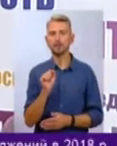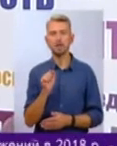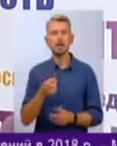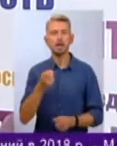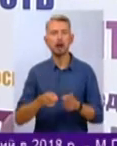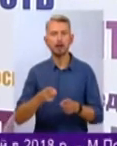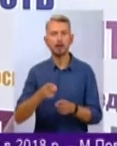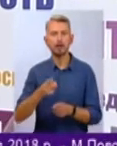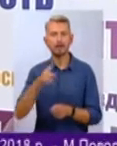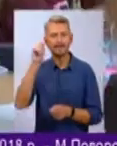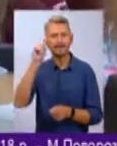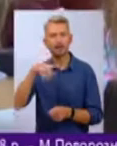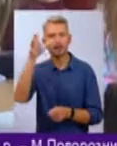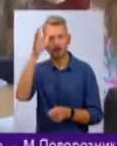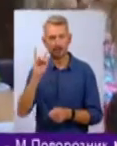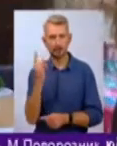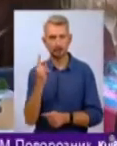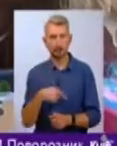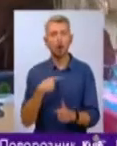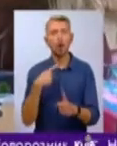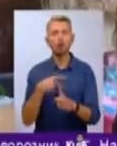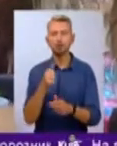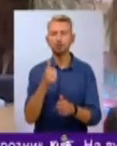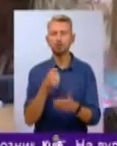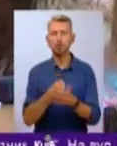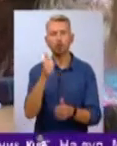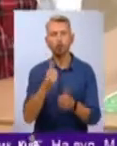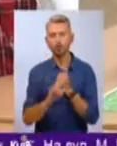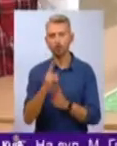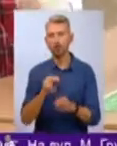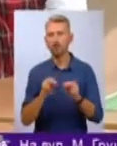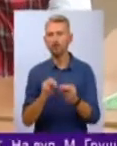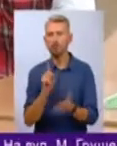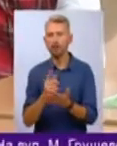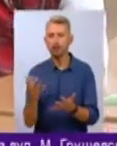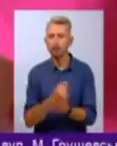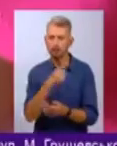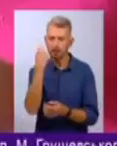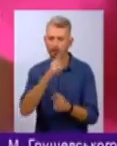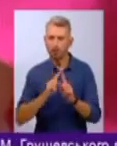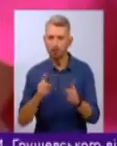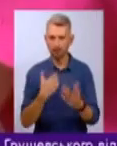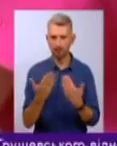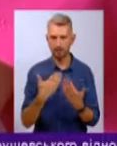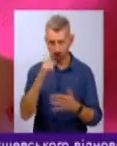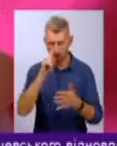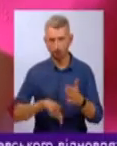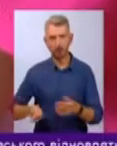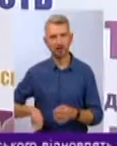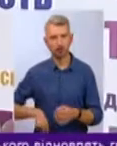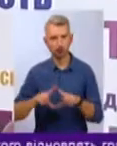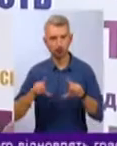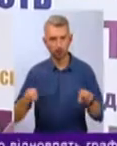реальні знання дитини. Крім того, до кожної дитини вчитель має знайти індивідуальний підхід, переконана директорка